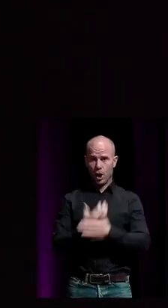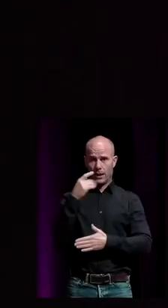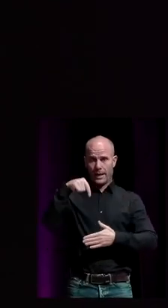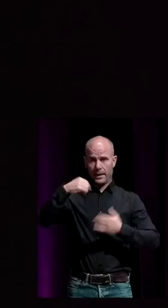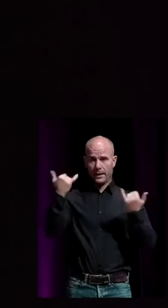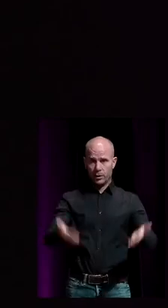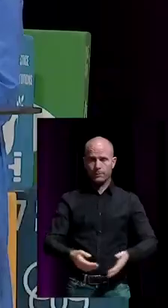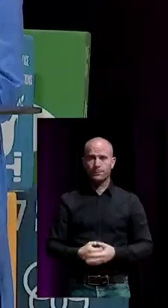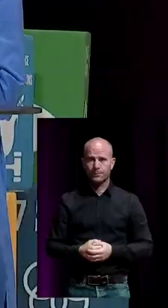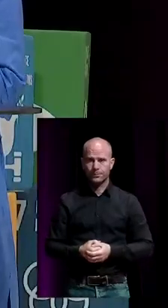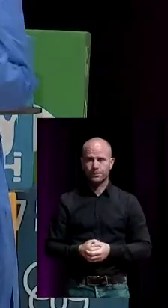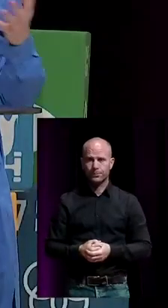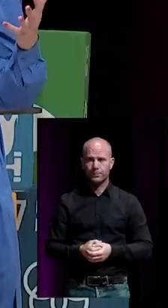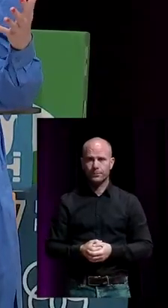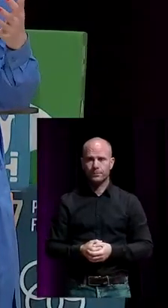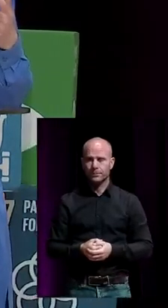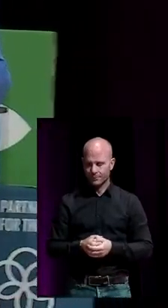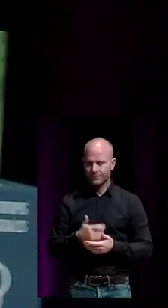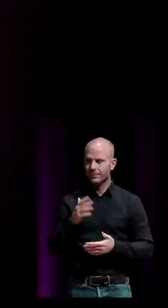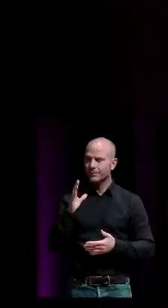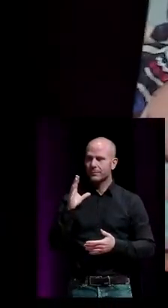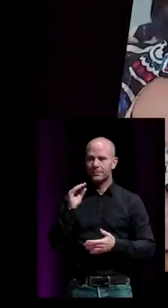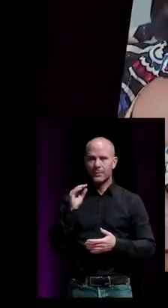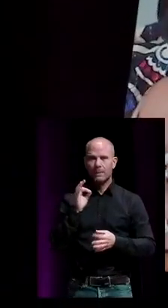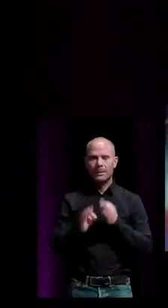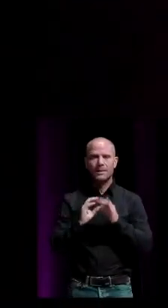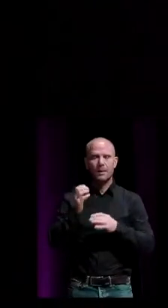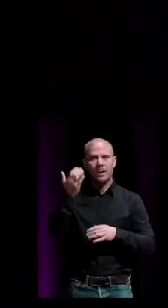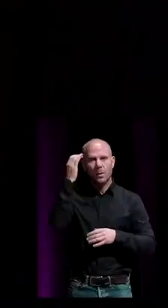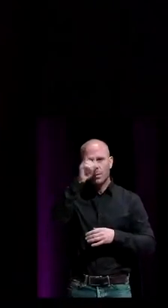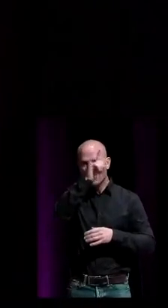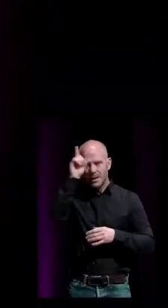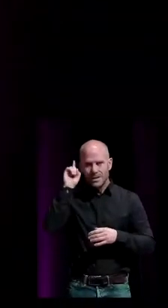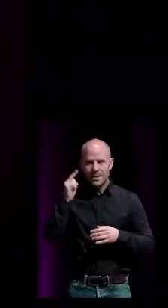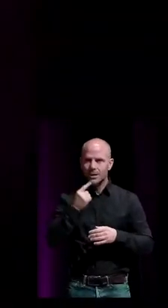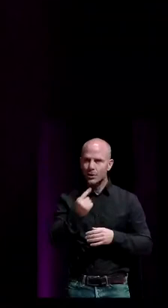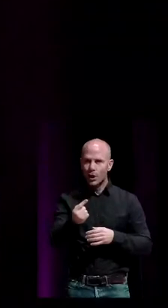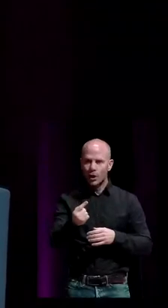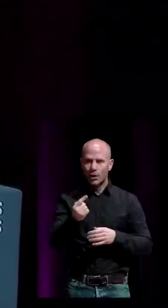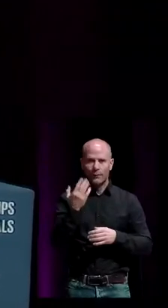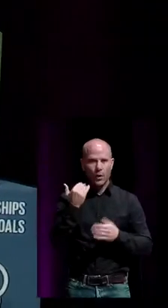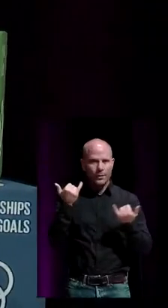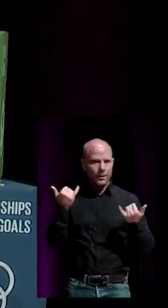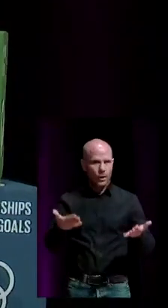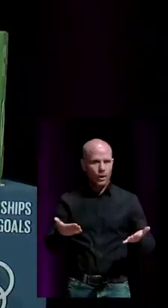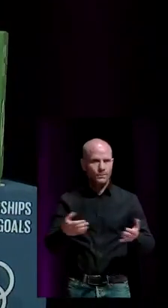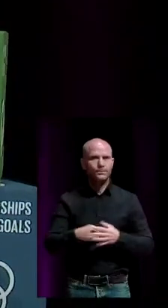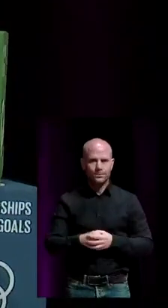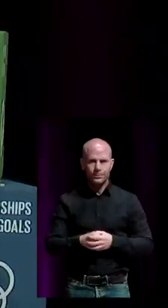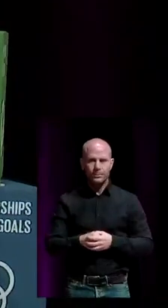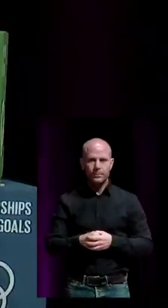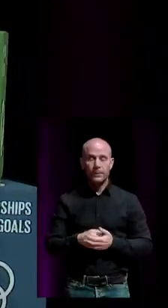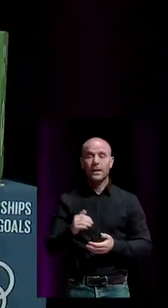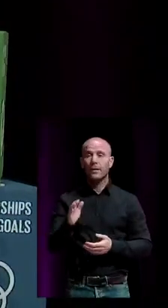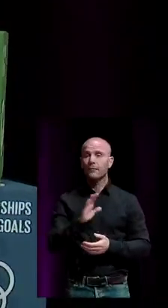idag. Och precis som kronprinsessan inledde dagens webbinarium med, det